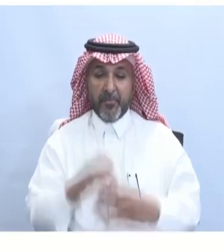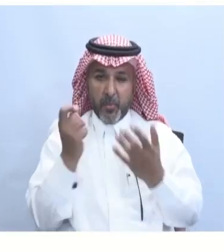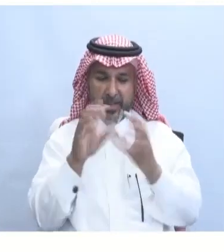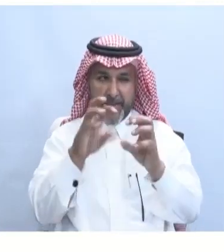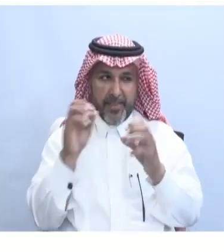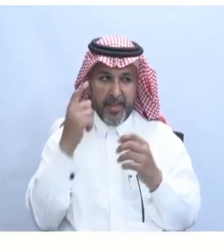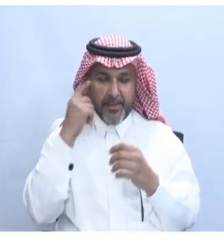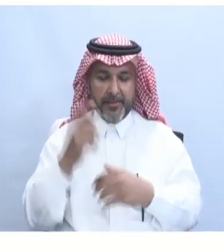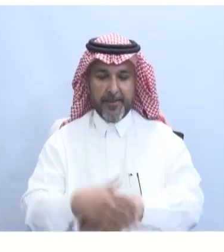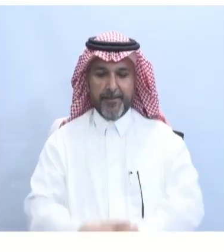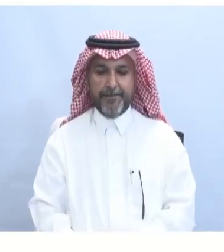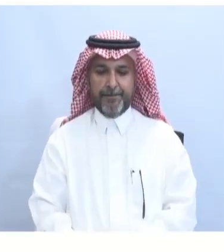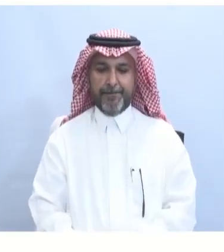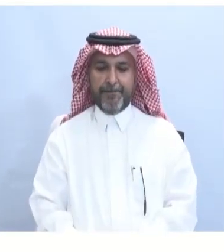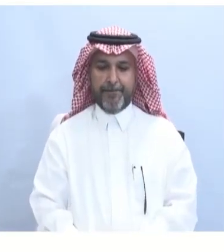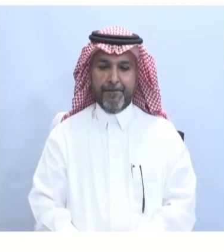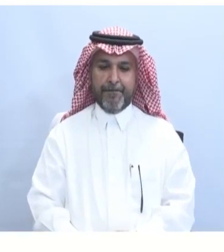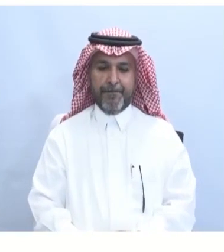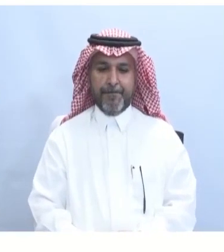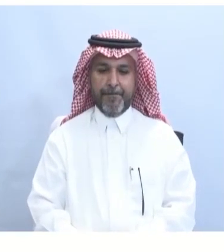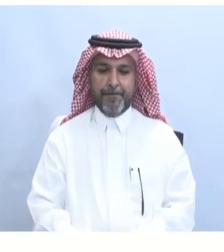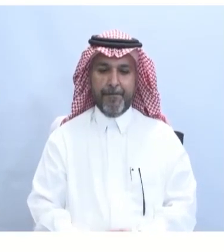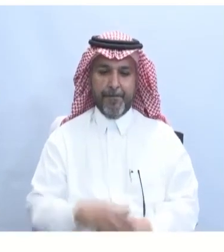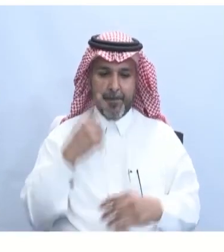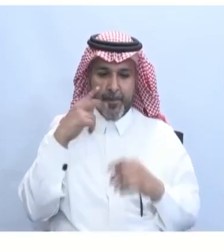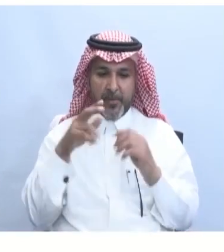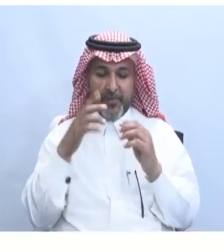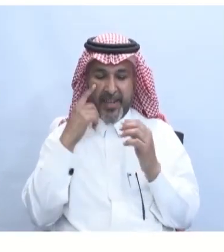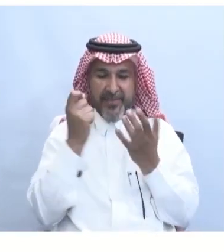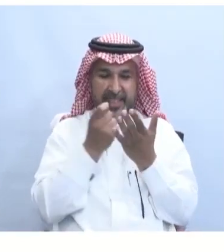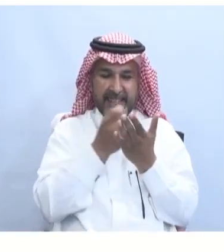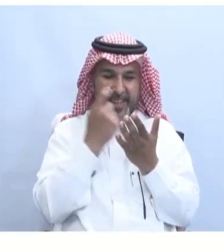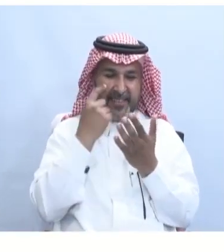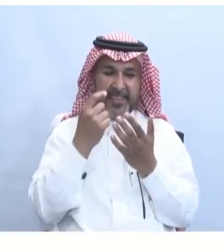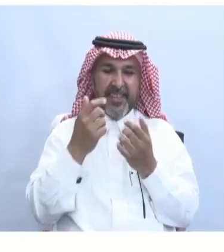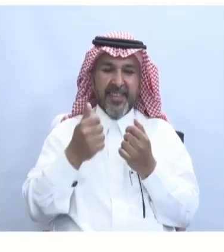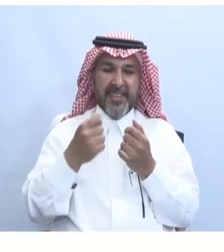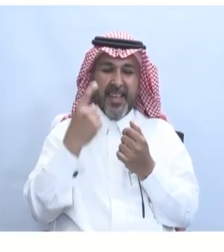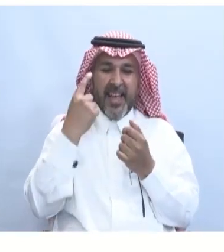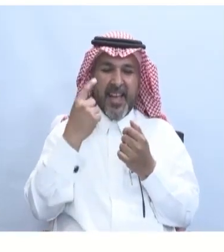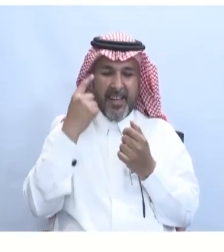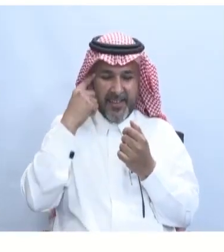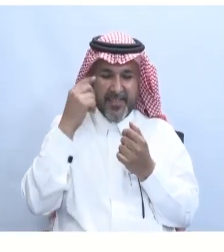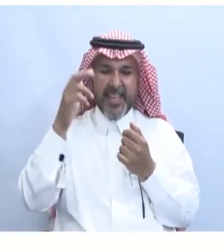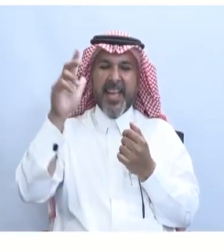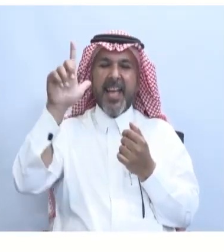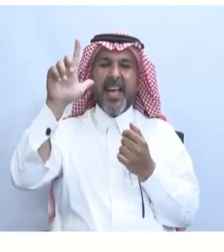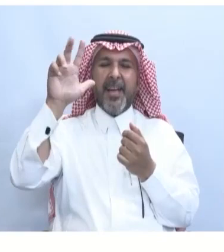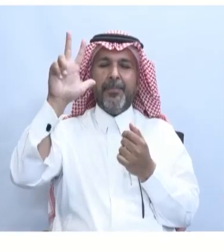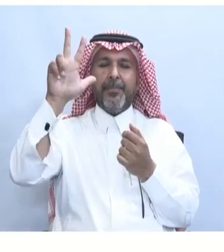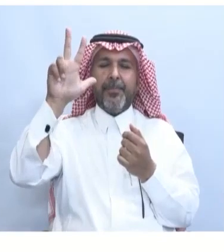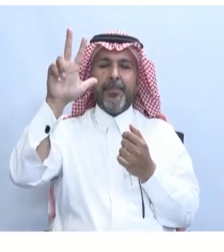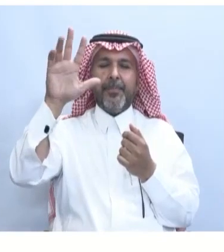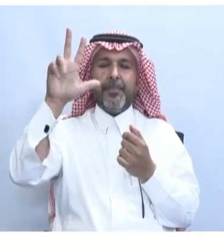نشاهد امامنا هنا الله احد الله الصمد هذه العباره كتبت هنا بالوسط هنا كلمه